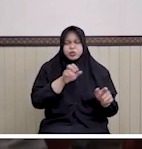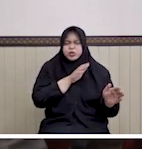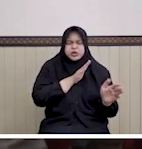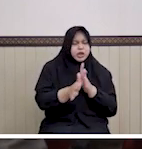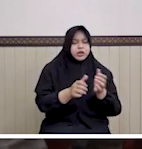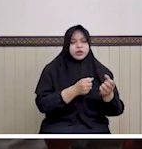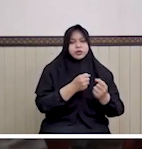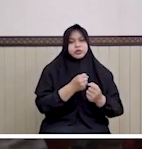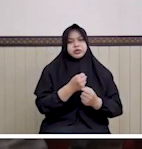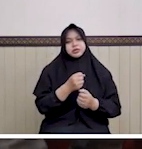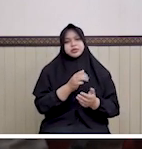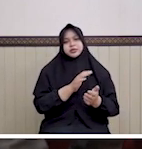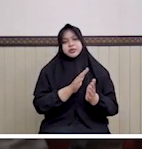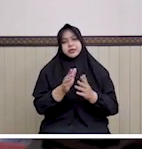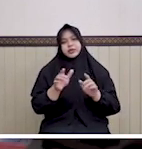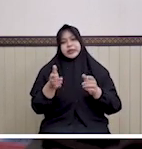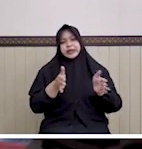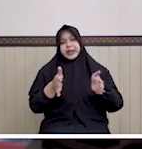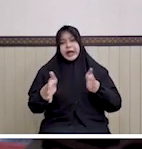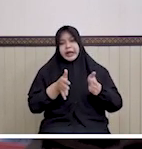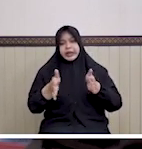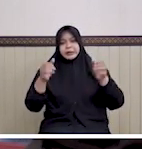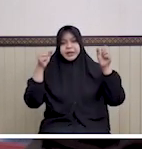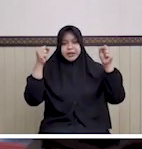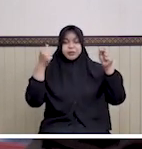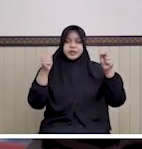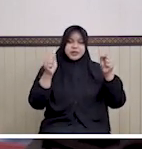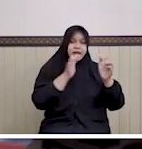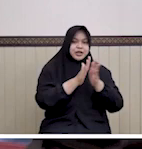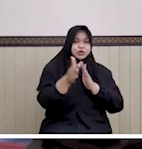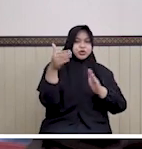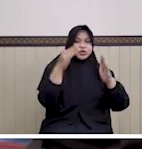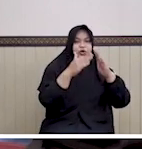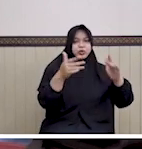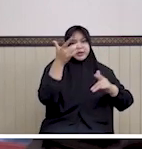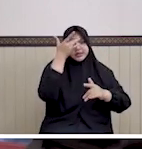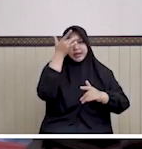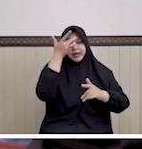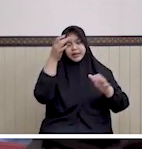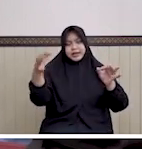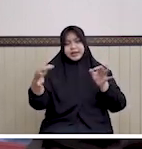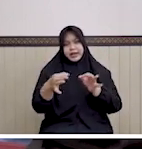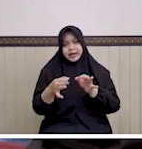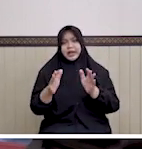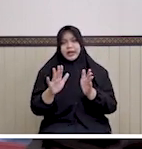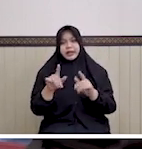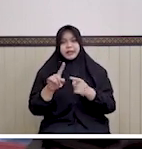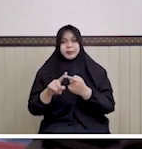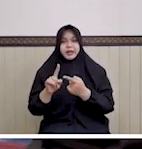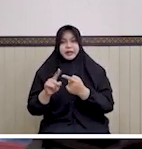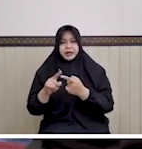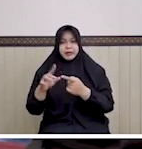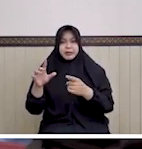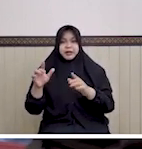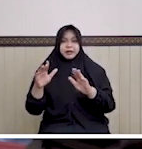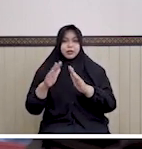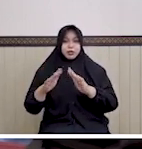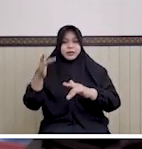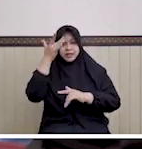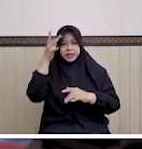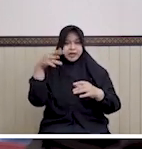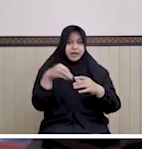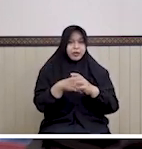secara medis Ya silakan ke rumah sakit terdekat Iya bisa langsung teman-teman rumah sakit sudah tergabung dalam FB kakak tadi